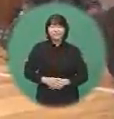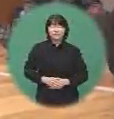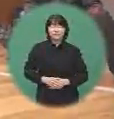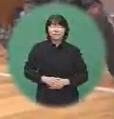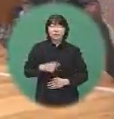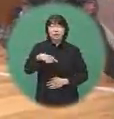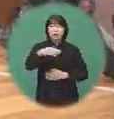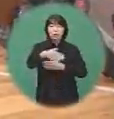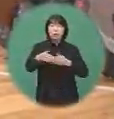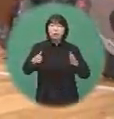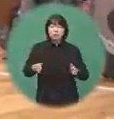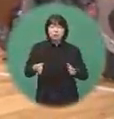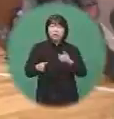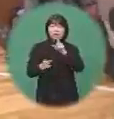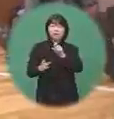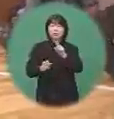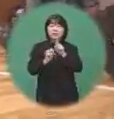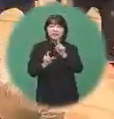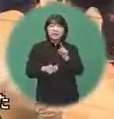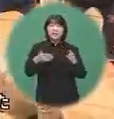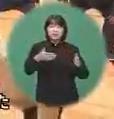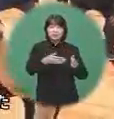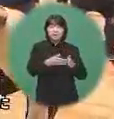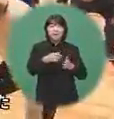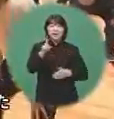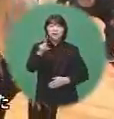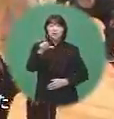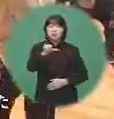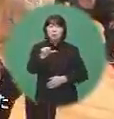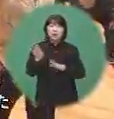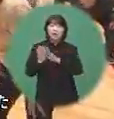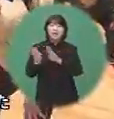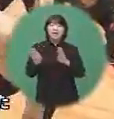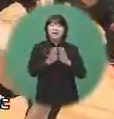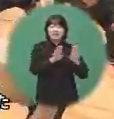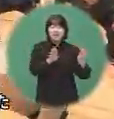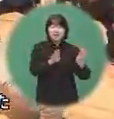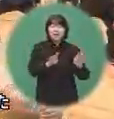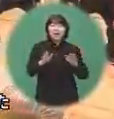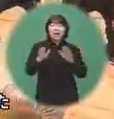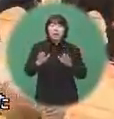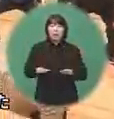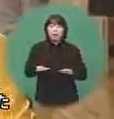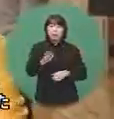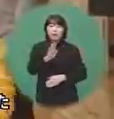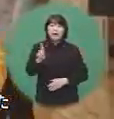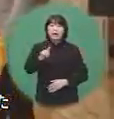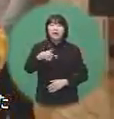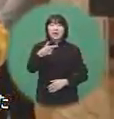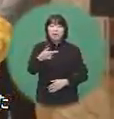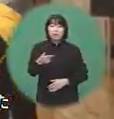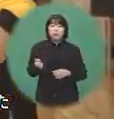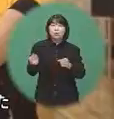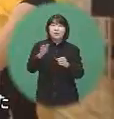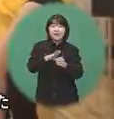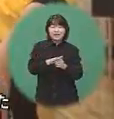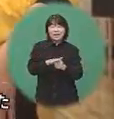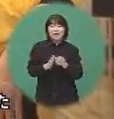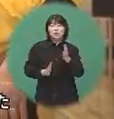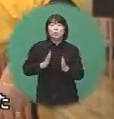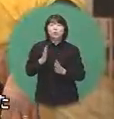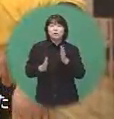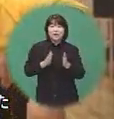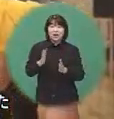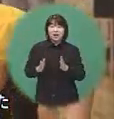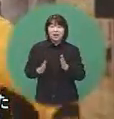教室は11月まで15回開かれ、この日はゲームの要素を取り入れた K スポーツや太